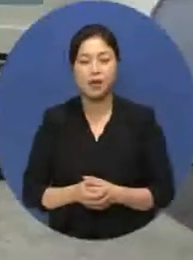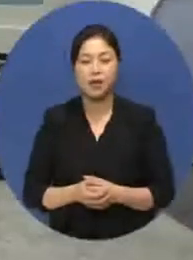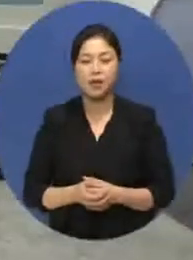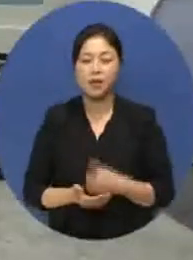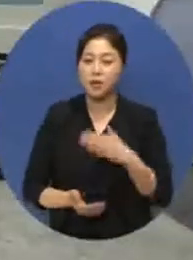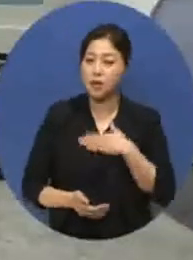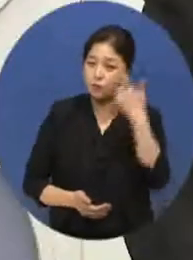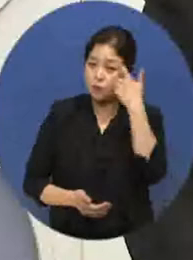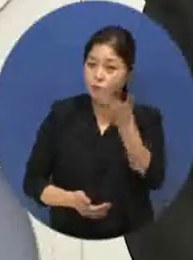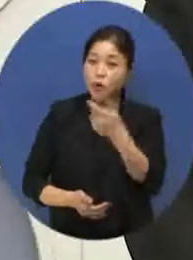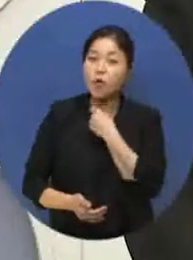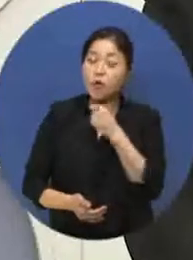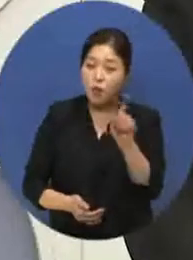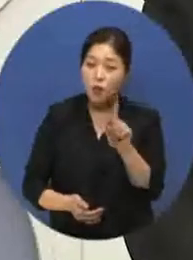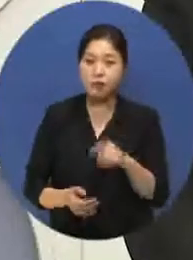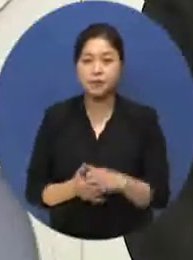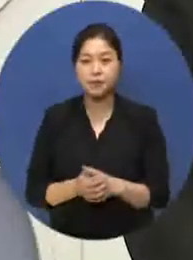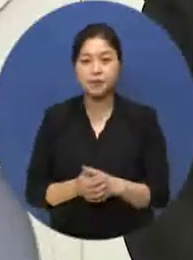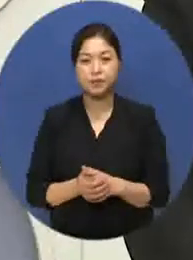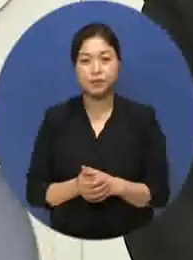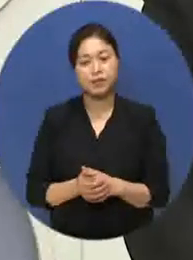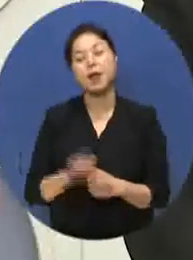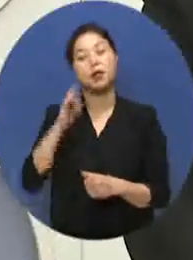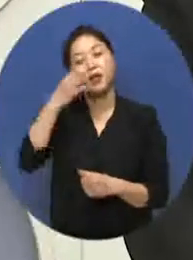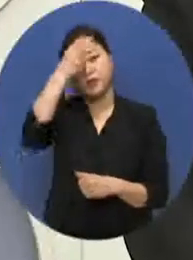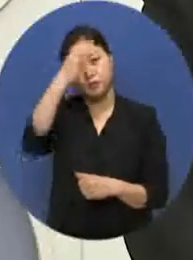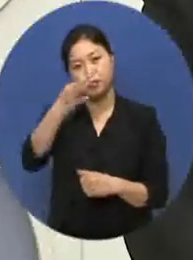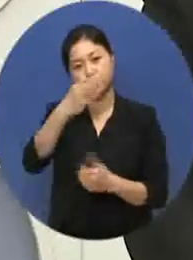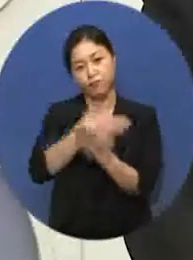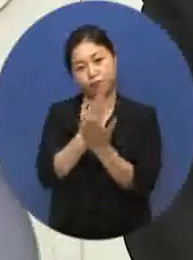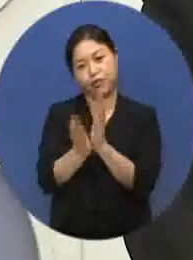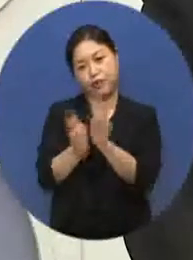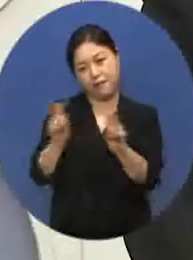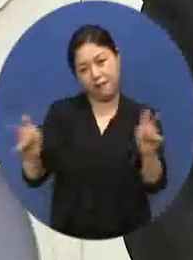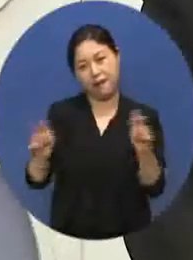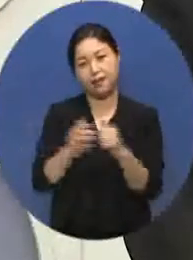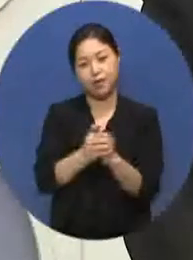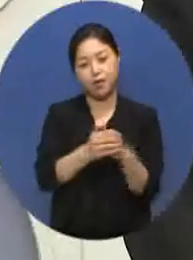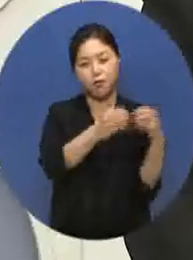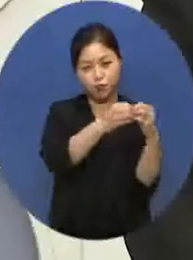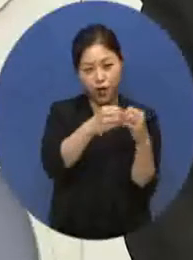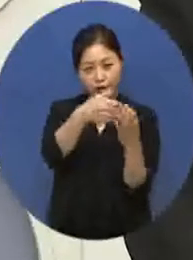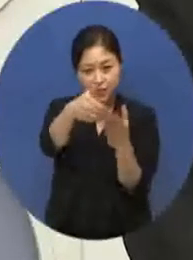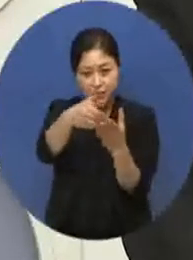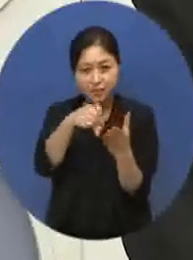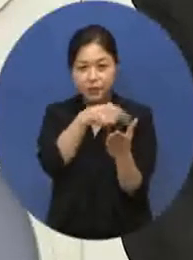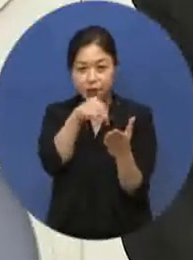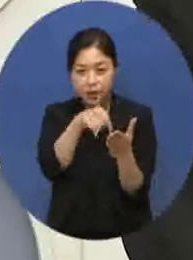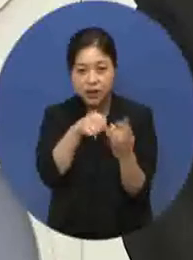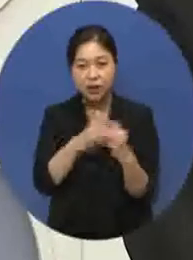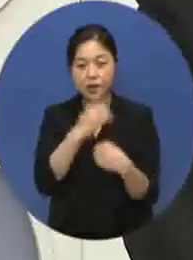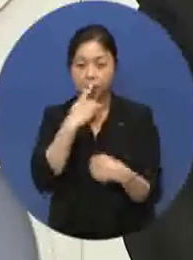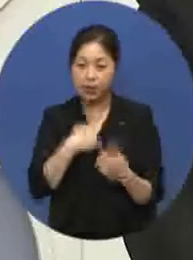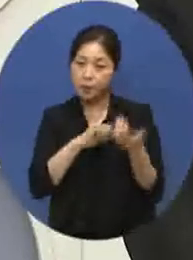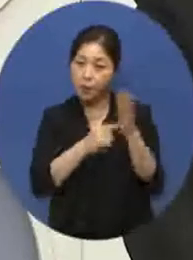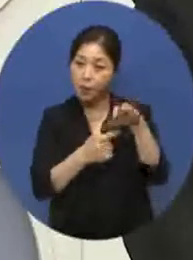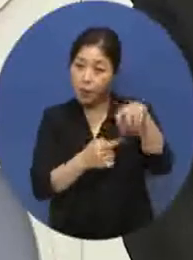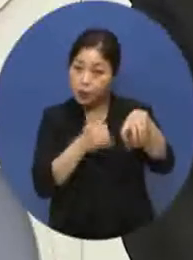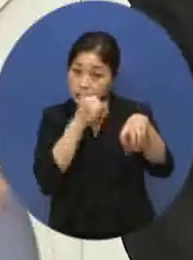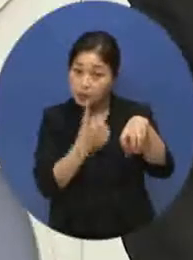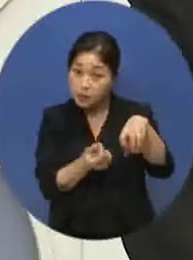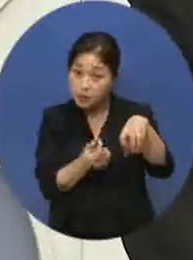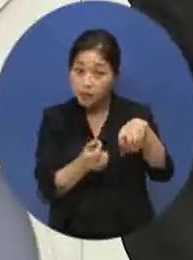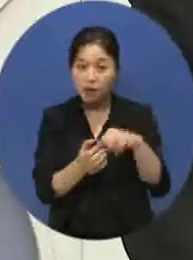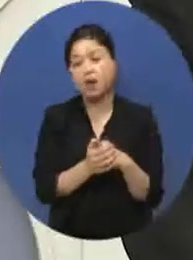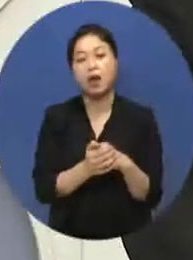거는 네. 아까 이제 분야가 다양해져서 네, 네. 다양해졌죠. 문학과 그림 같은 경우에는 본인이 발표 공간이 네, 있어요.